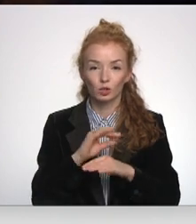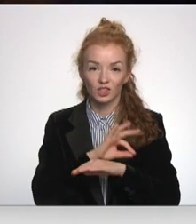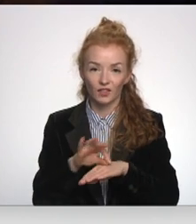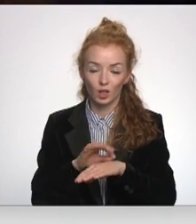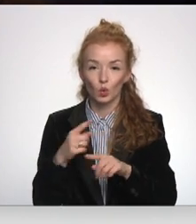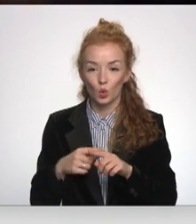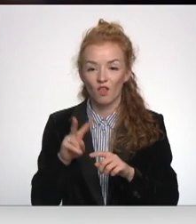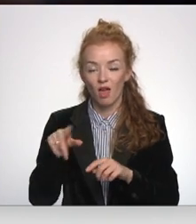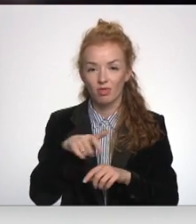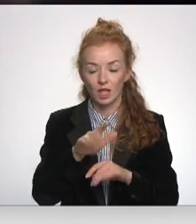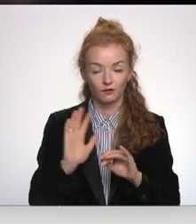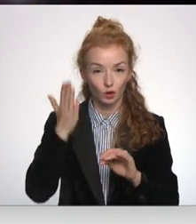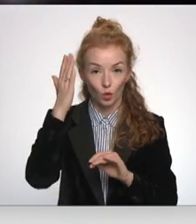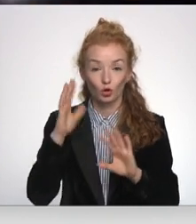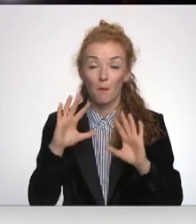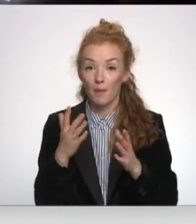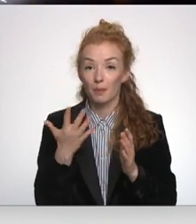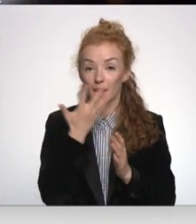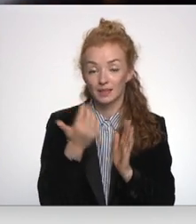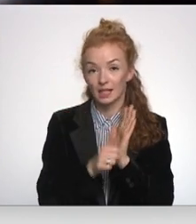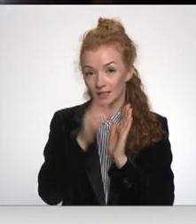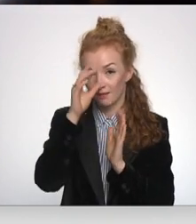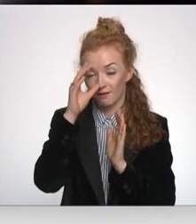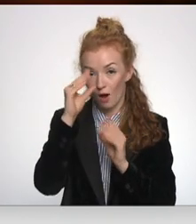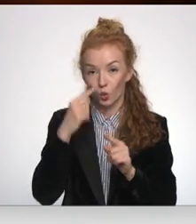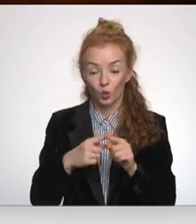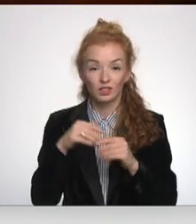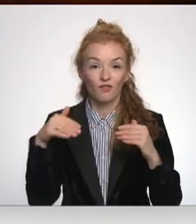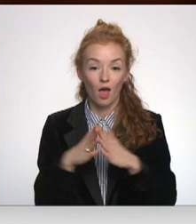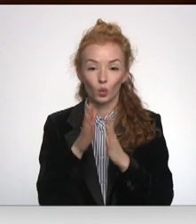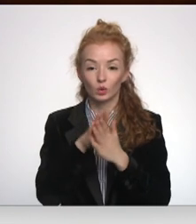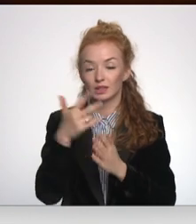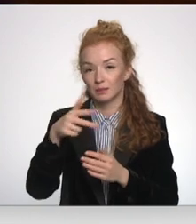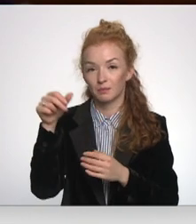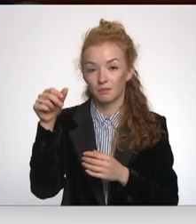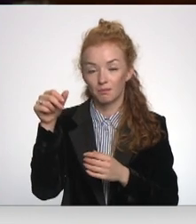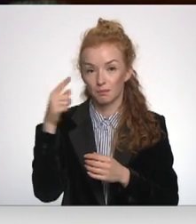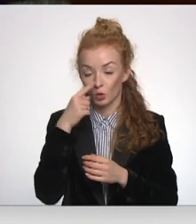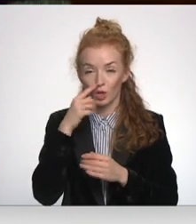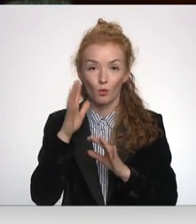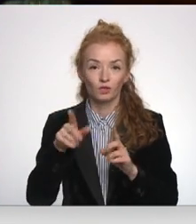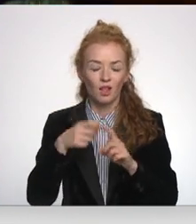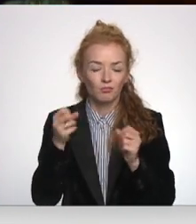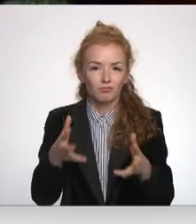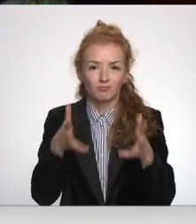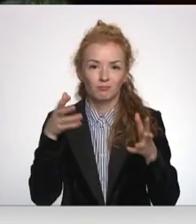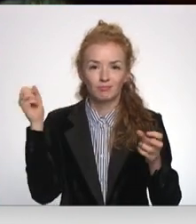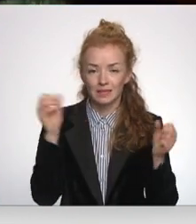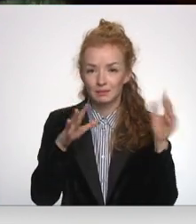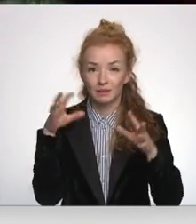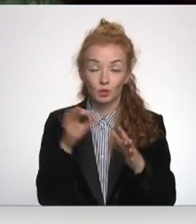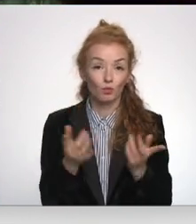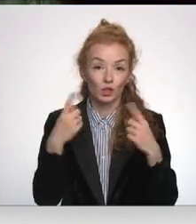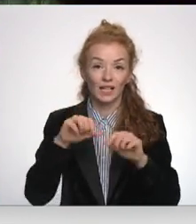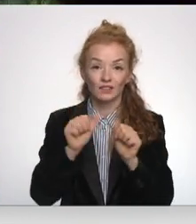ventas vizuļošanu. Bet piekdienu un sestdienu vakaros, kā arī svētkos, uz pusstundu būs krāšņākas gaismas spēles. Šobrīd ir